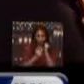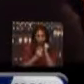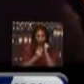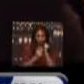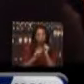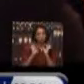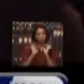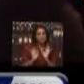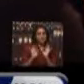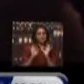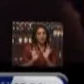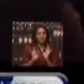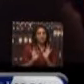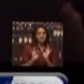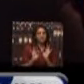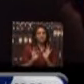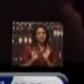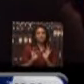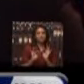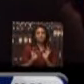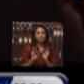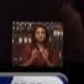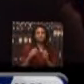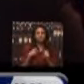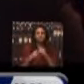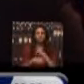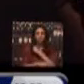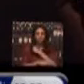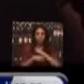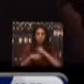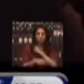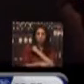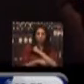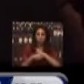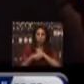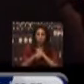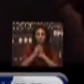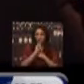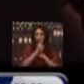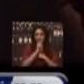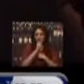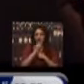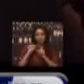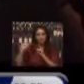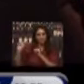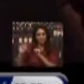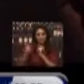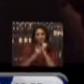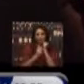طبعا. أنا عندي أسبوعيا البرنامج بتاعي،